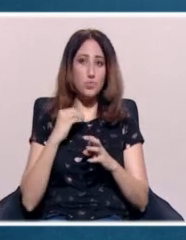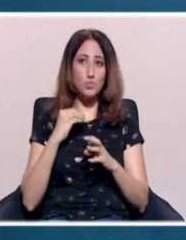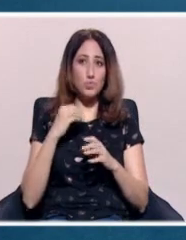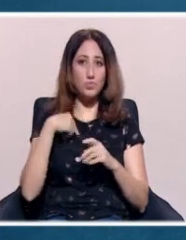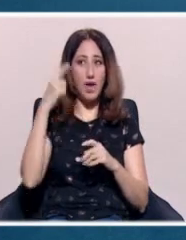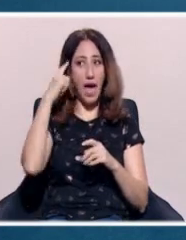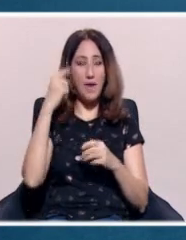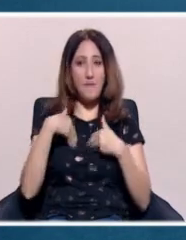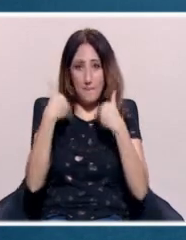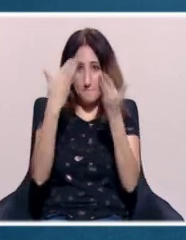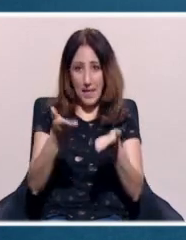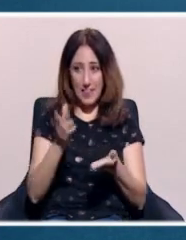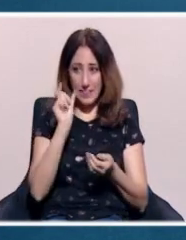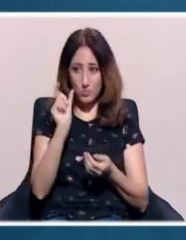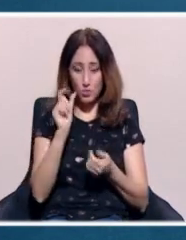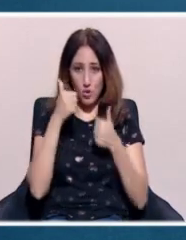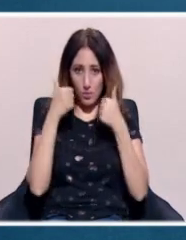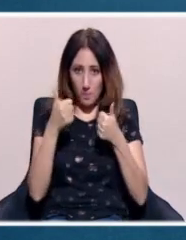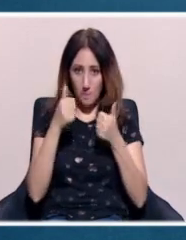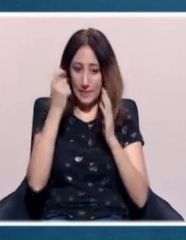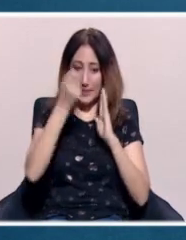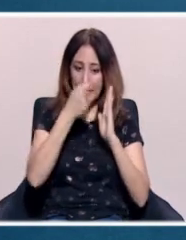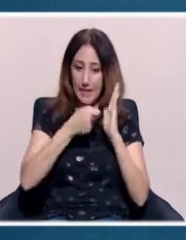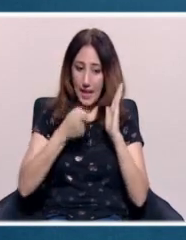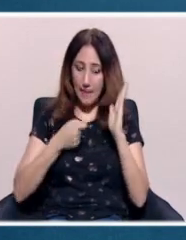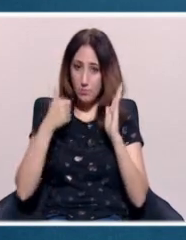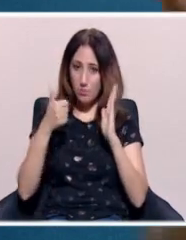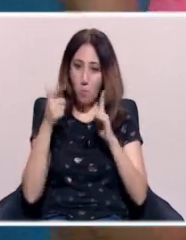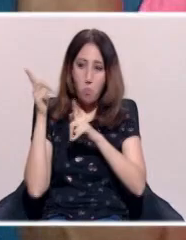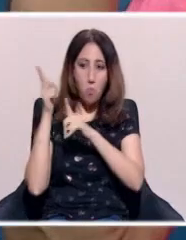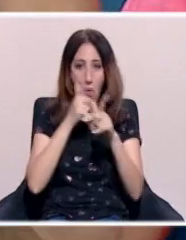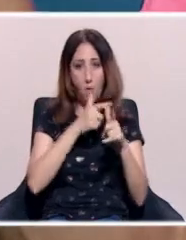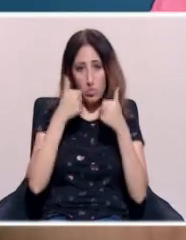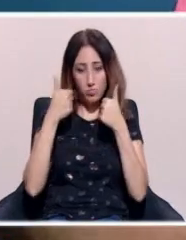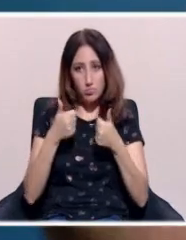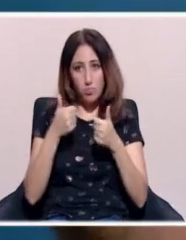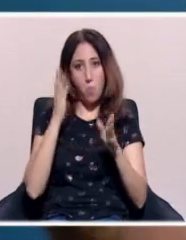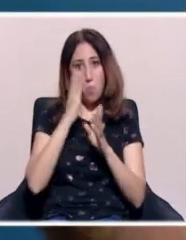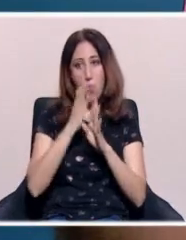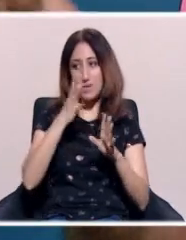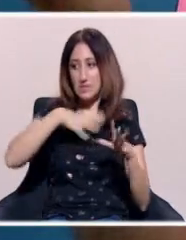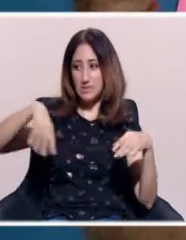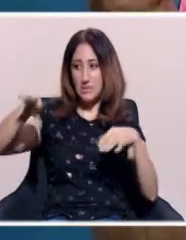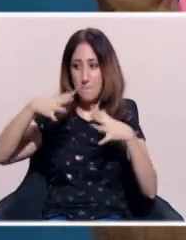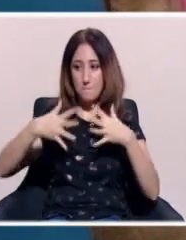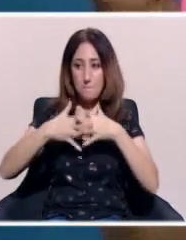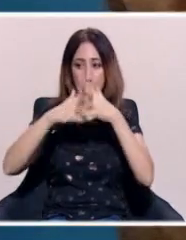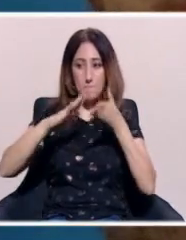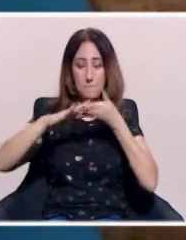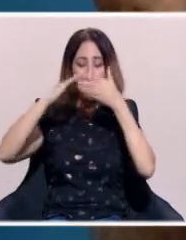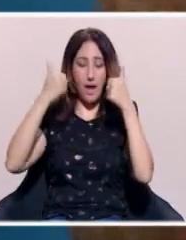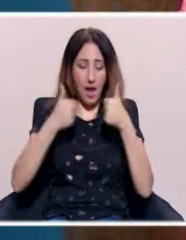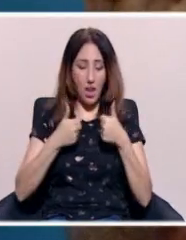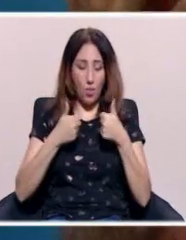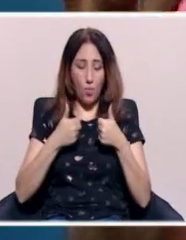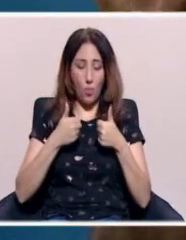شيء جيد على مستوى الكتابة وعلى مستوى الإخراج وعلى الممثلين اللي حواليا، ولازم أكون